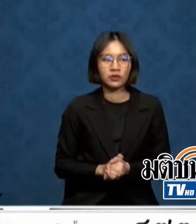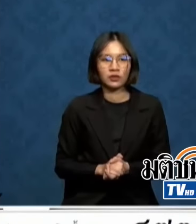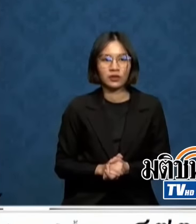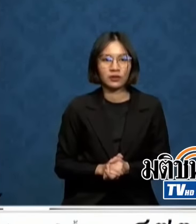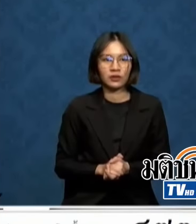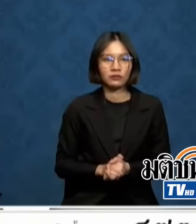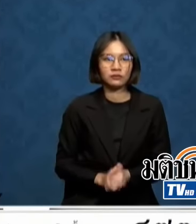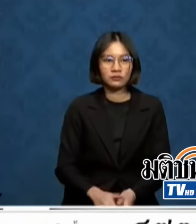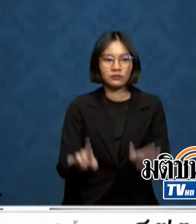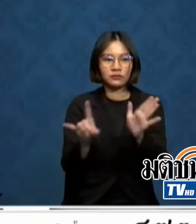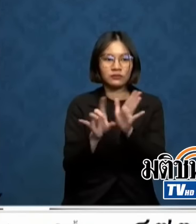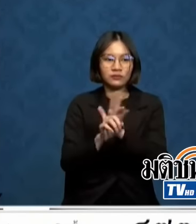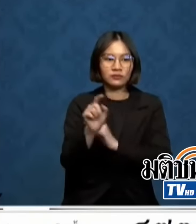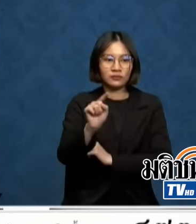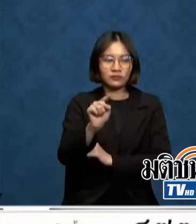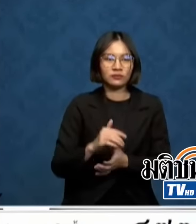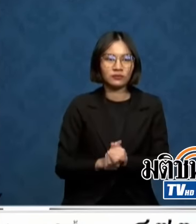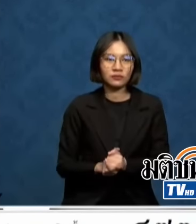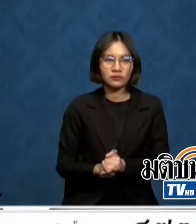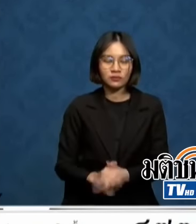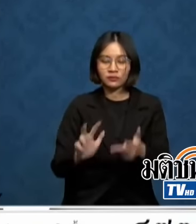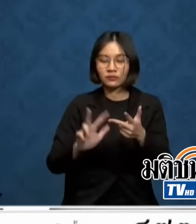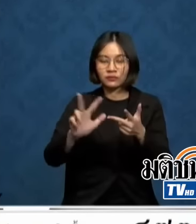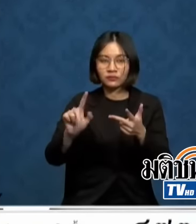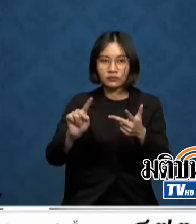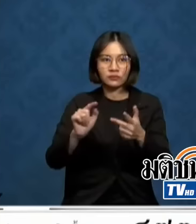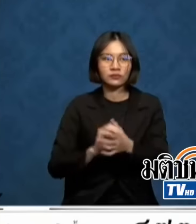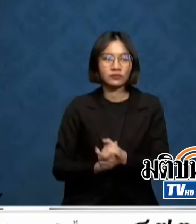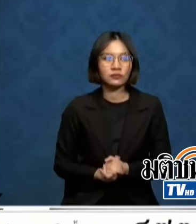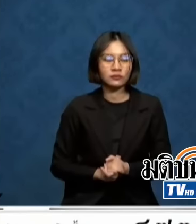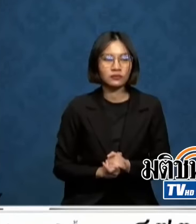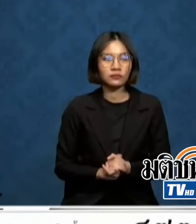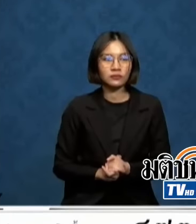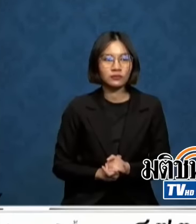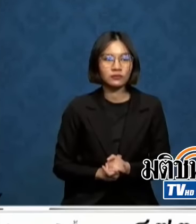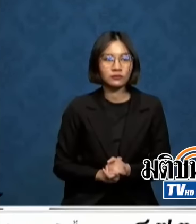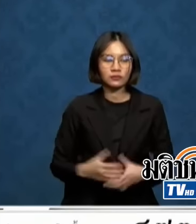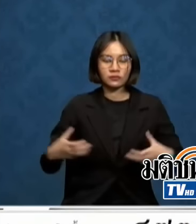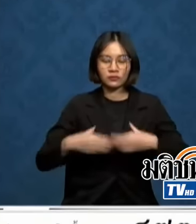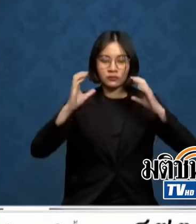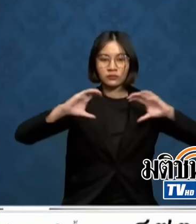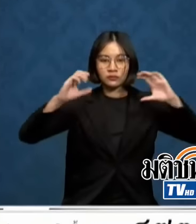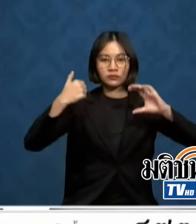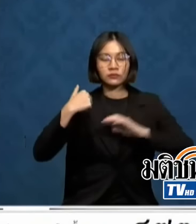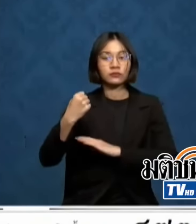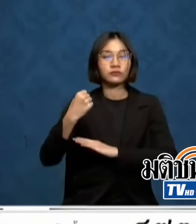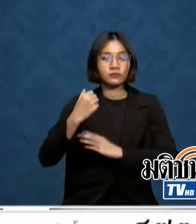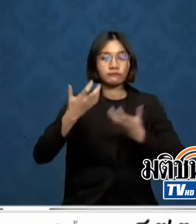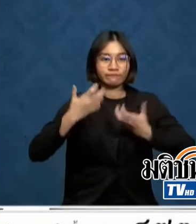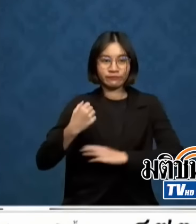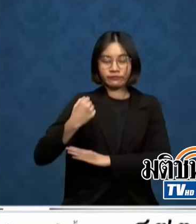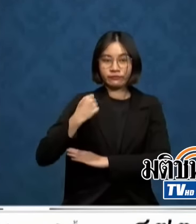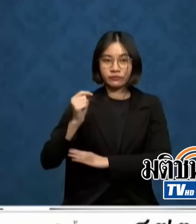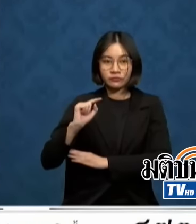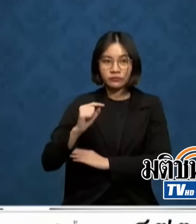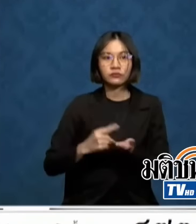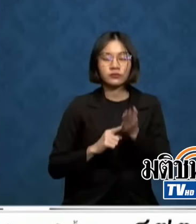ส่วนบทเรียนสุดท้ายครับบทเรียนที่ 3ที่เราได้จากวิบวิบากกรรมในเรื่องนี้นั่นก็คือบทเรียนที่ว่ารัฐบาลควรจะมีความหนักแน่นมากขึ้นครับใน